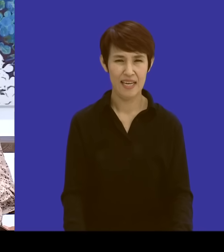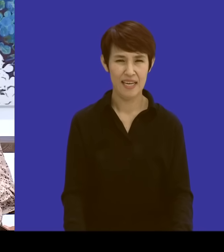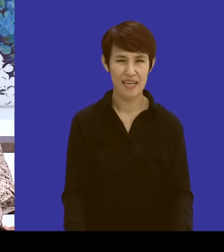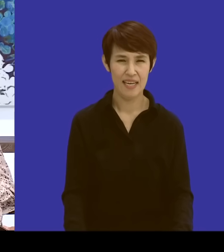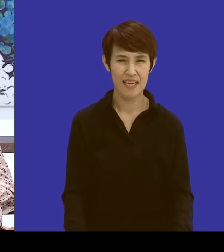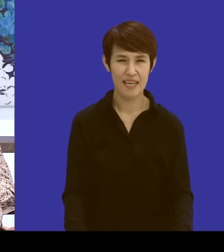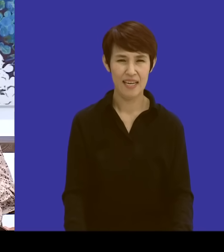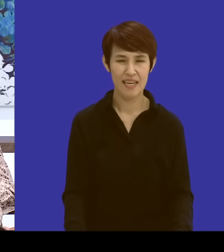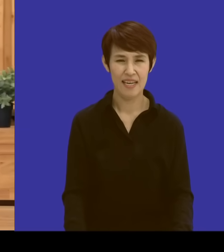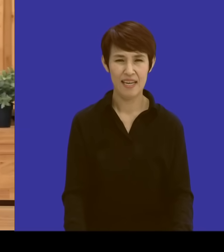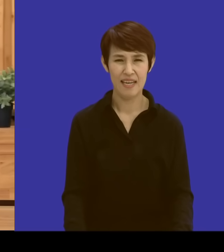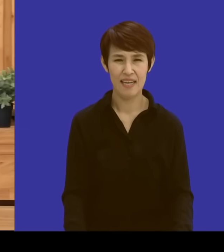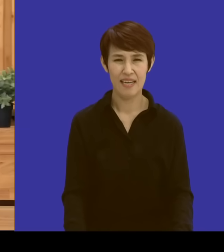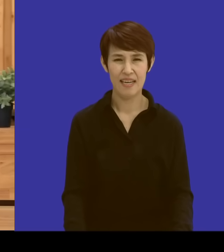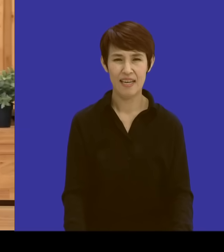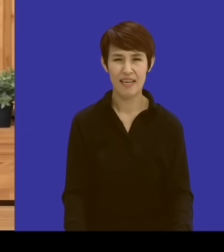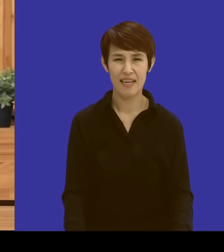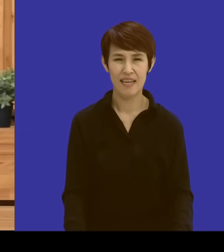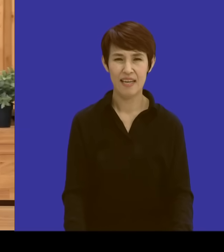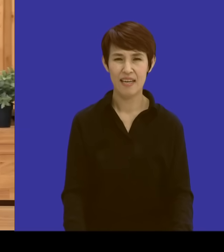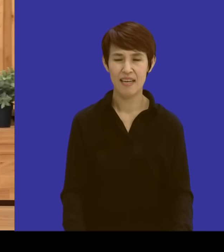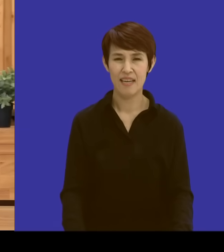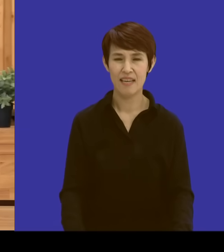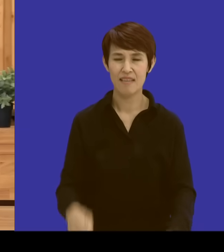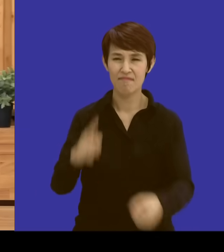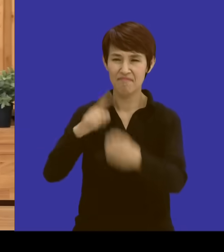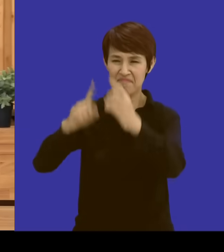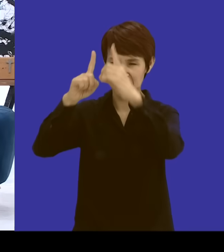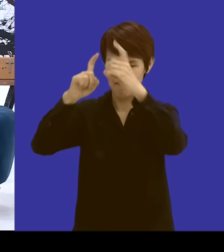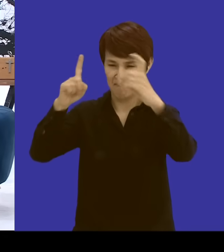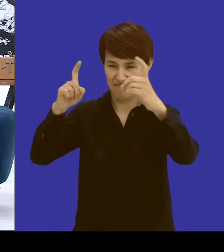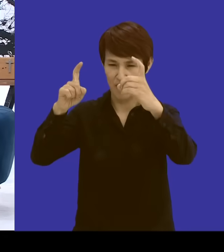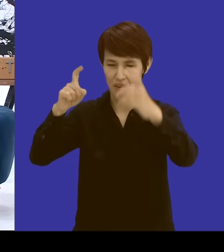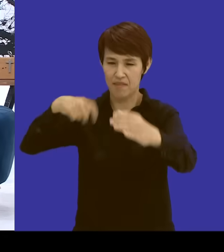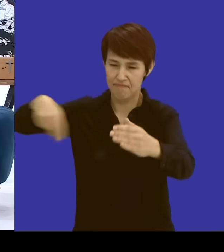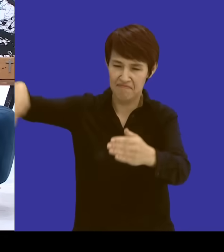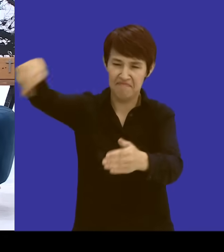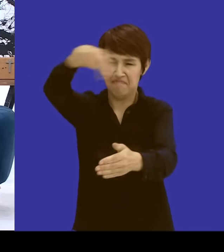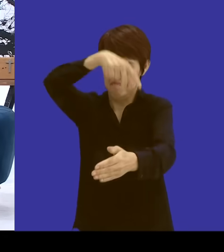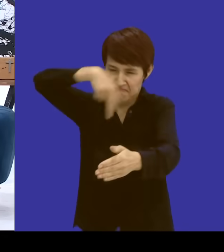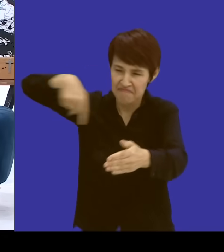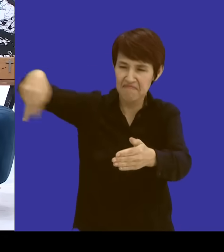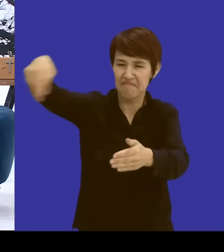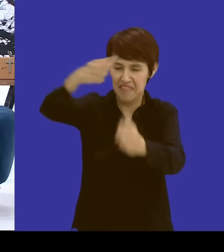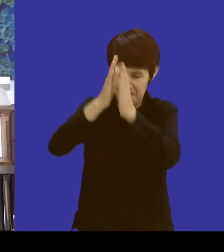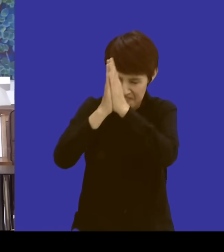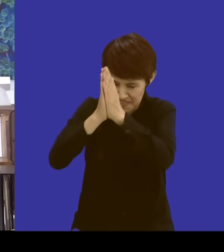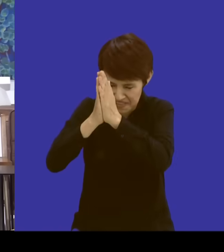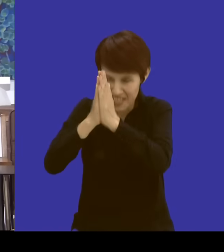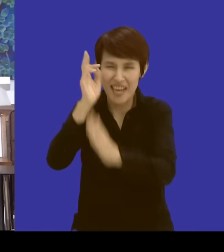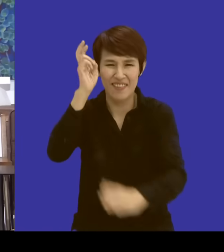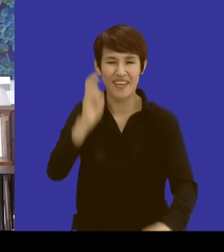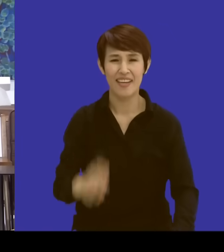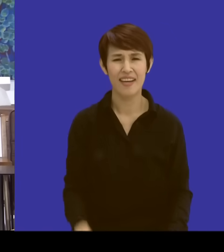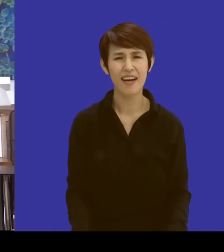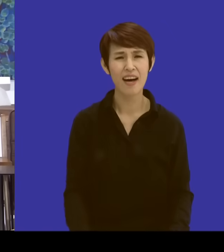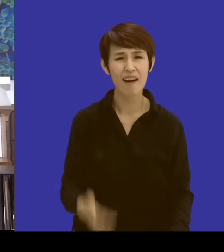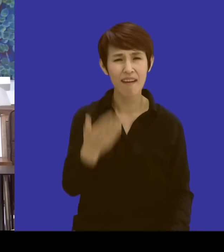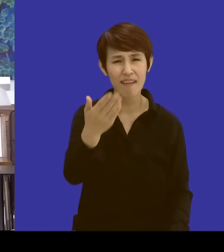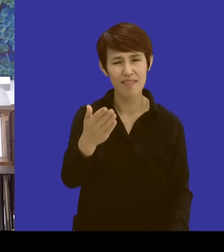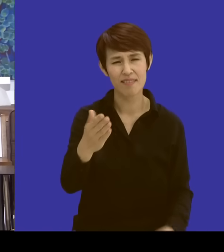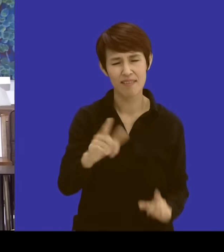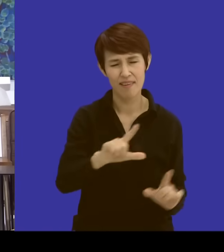불국사 들어가면 죄인 줄 알고 일곱 바퀴 반 돌아. 일곱 바퀴 반 돌고 석불암 이런 거 보고. 아니 근데 언제까지 그렇게